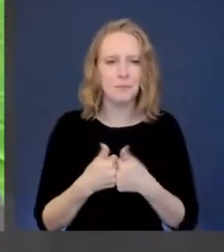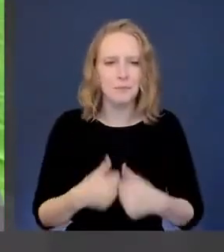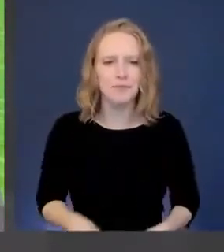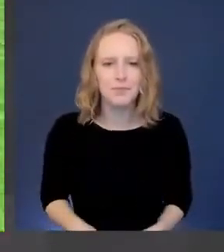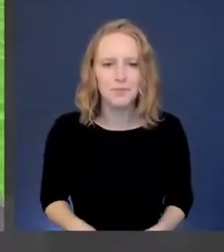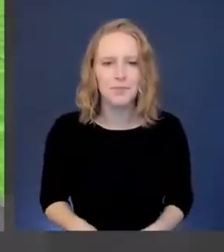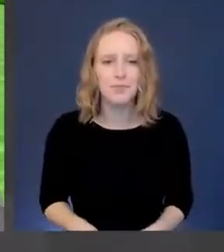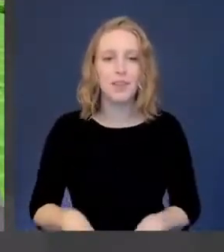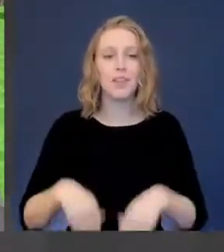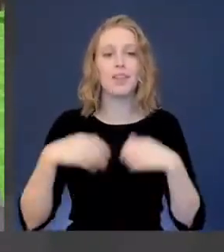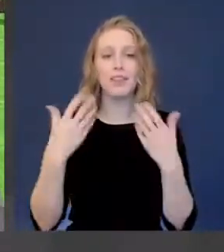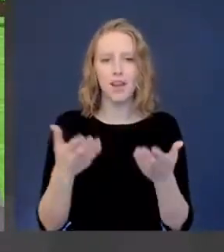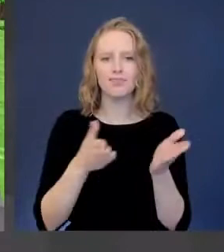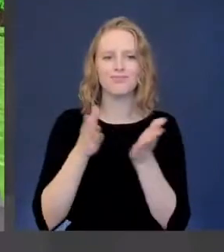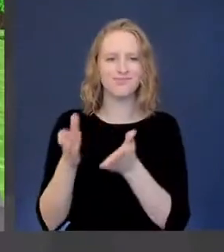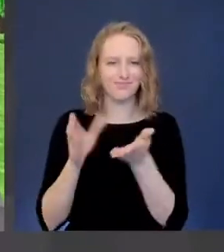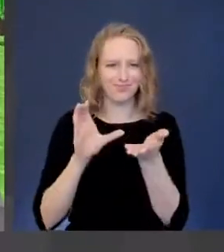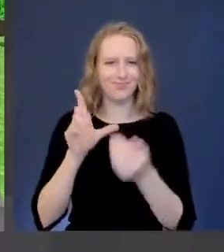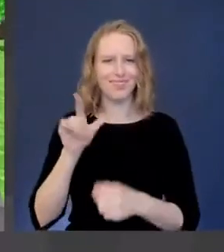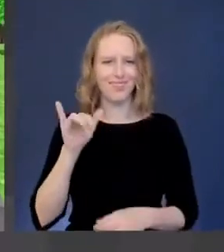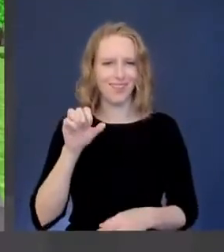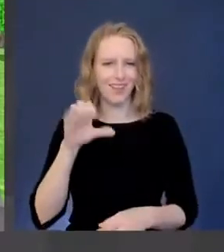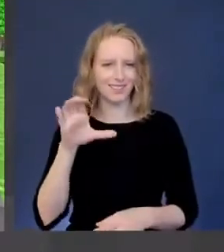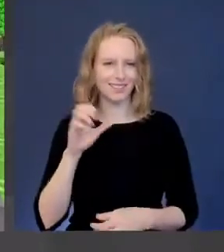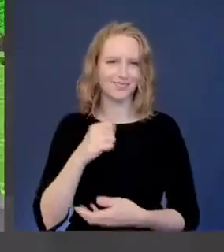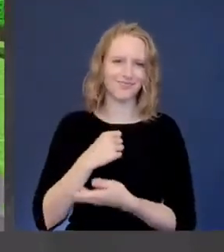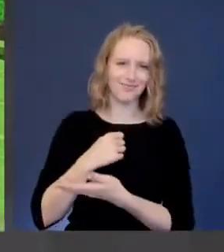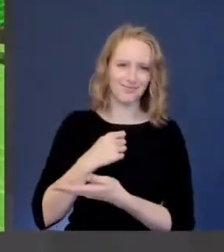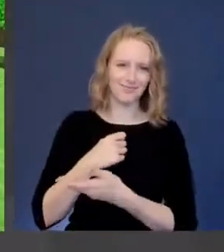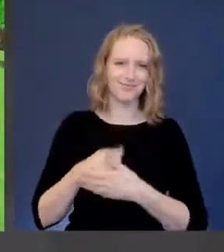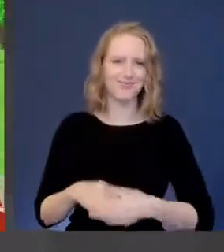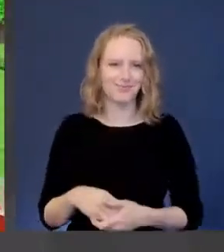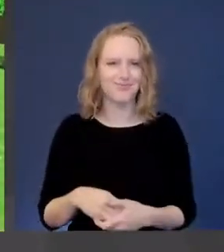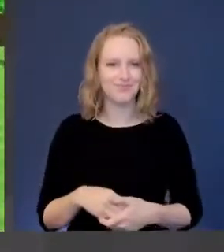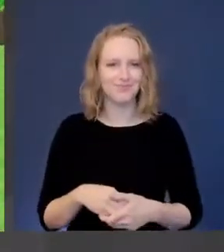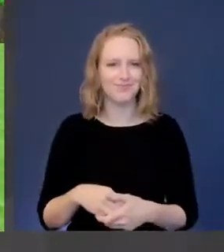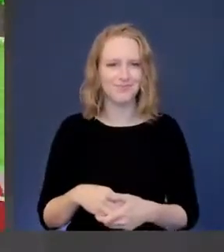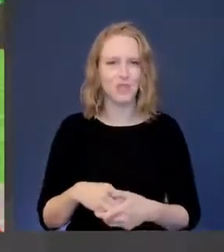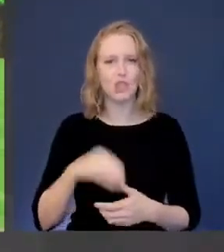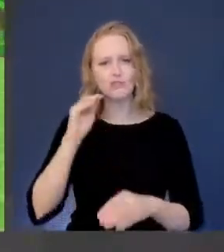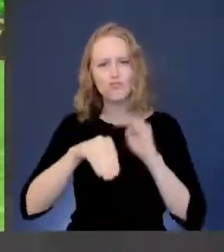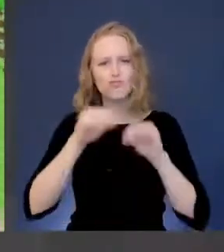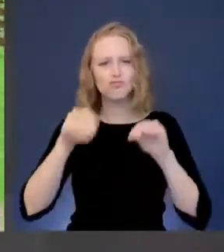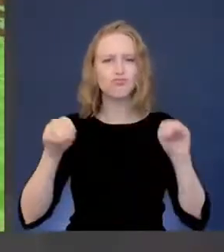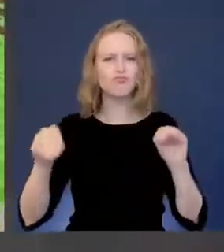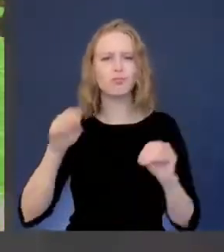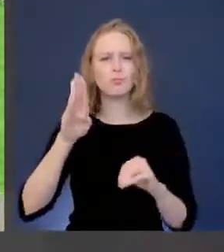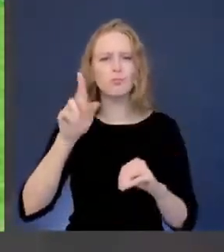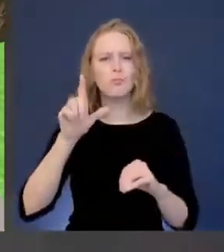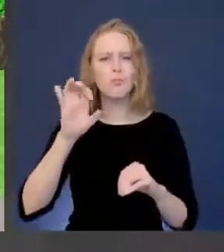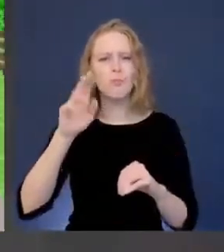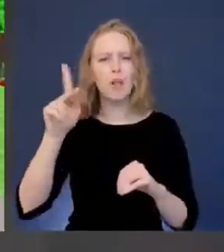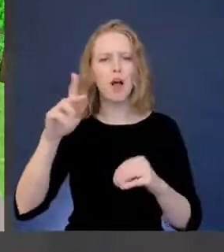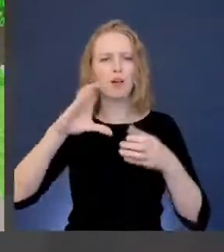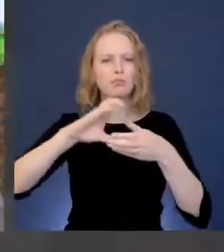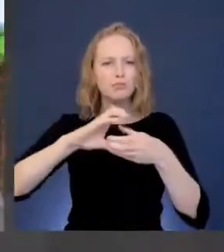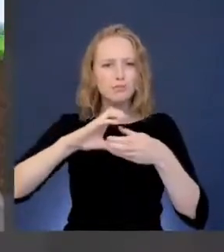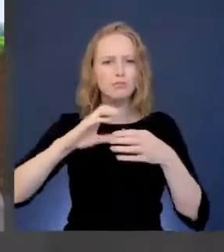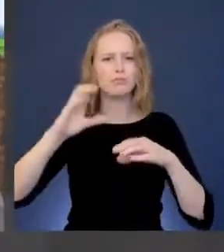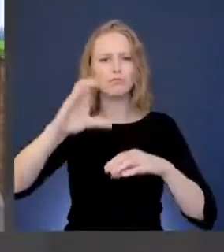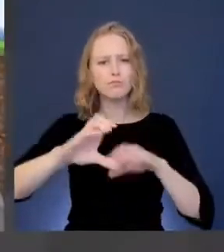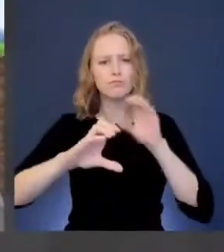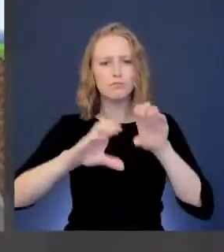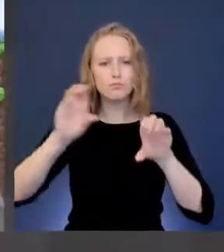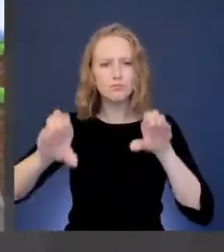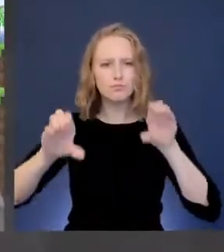versión clásica 0.30 de Minecraft, en la que podíamos poner bastante tipo de bloques, empezar a construir y a tener